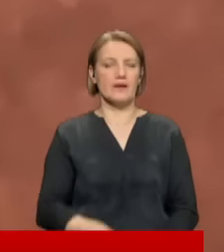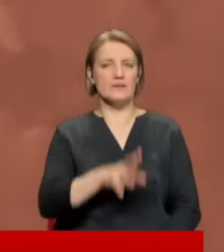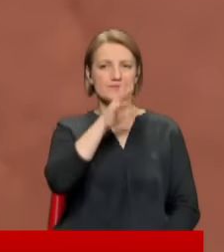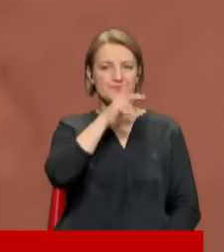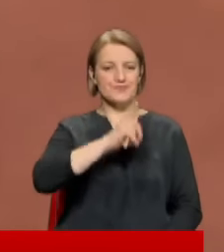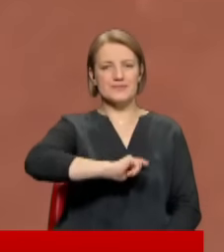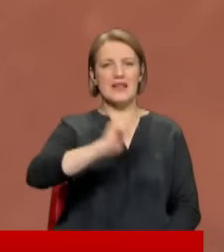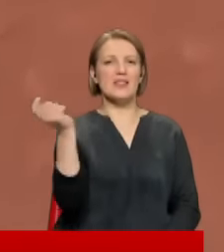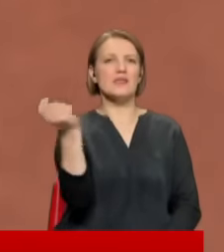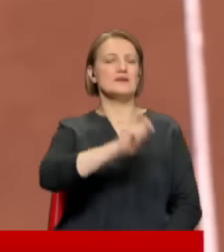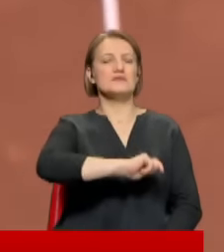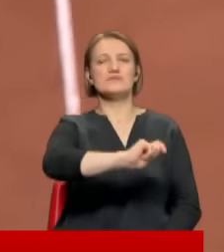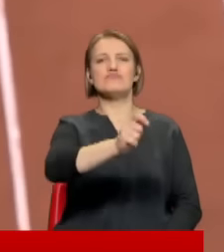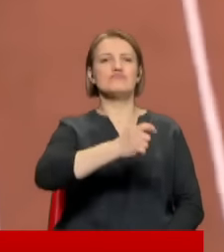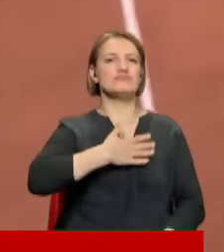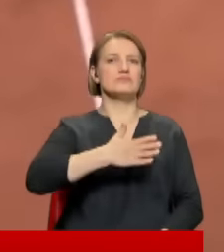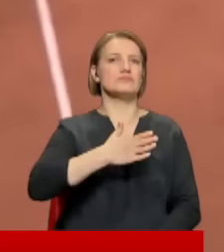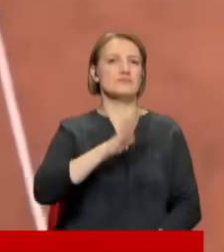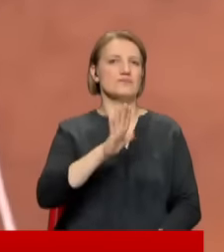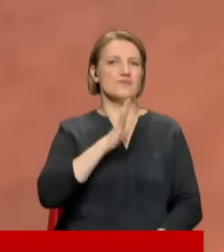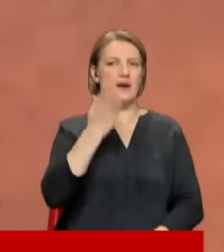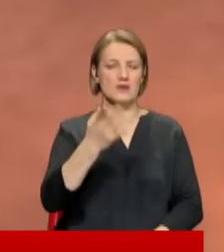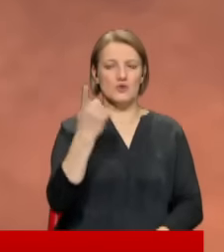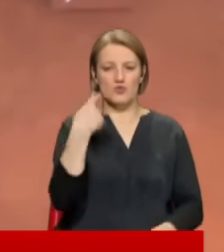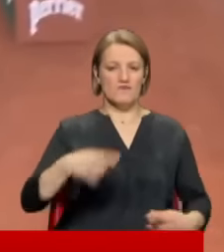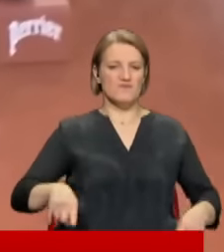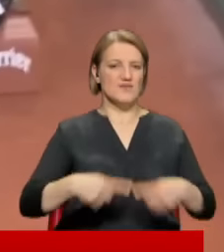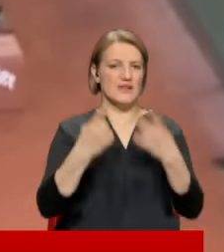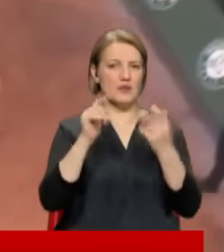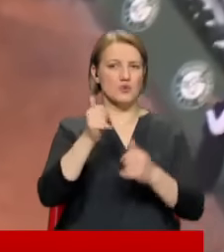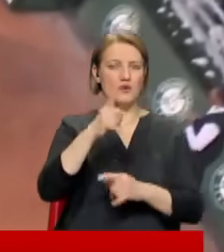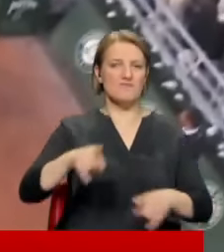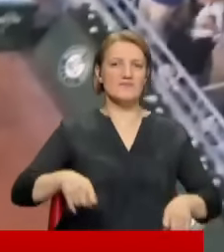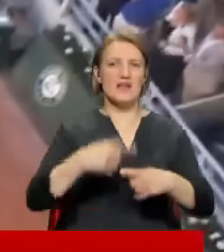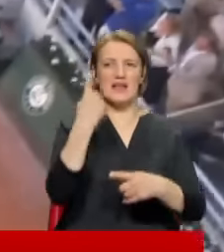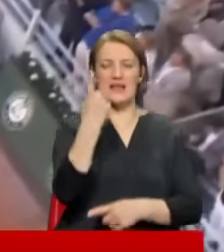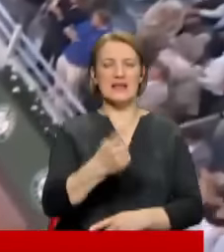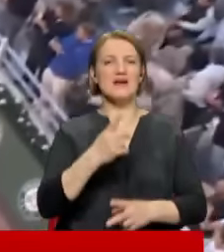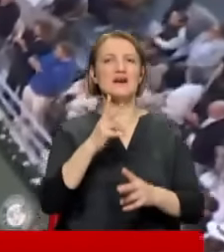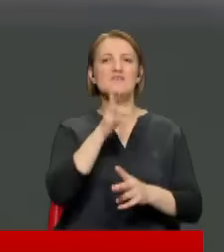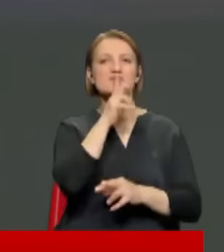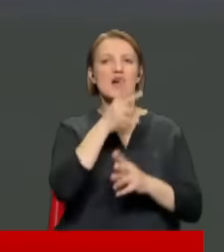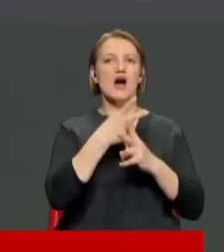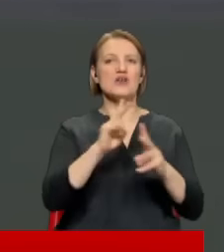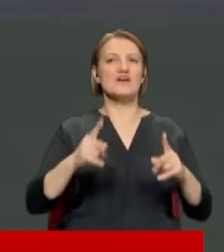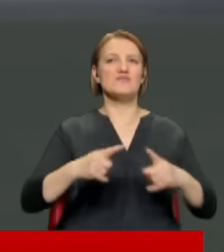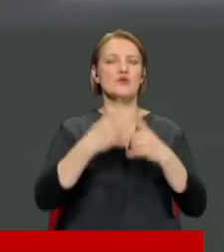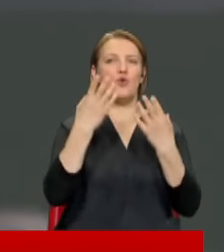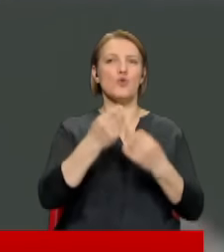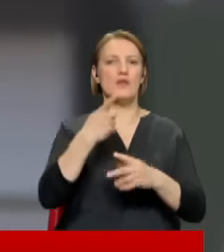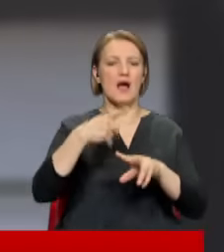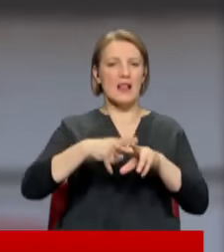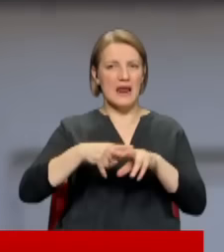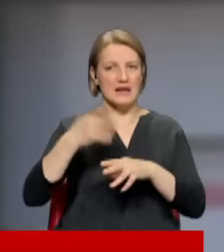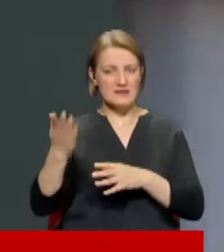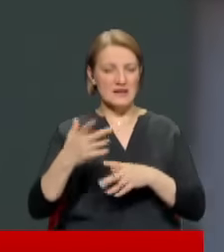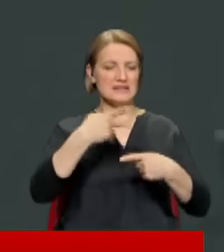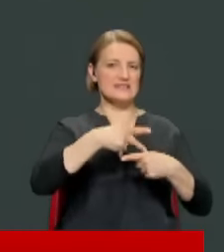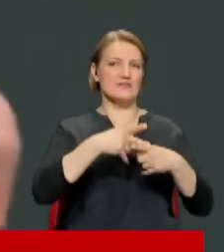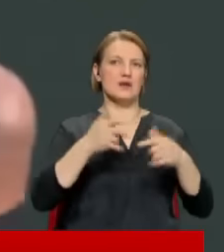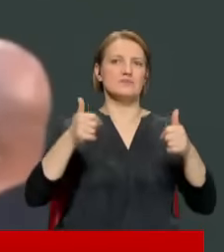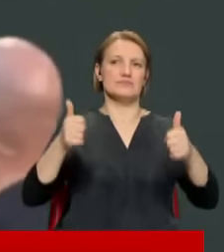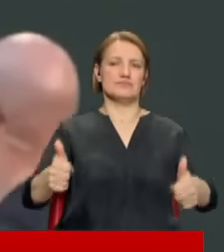Fransa'da tenis heyecanı vardı haftalardır. Roland Garros'ta dün final günüydü. Finalde ilk kez Fransa açık finaline ulaşan iki isim Alcaraz ve